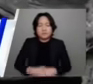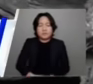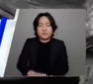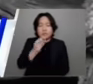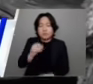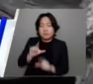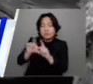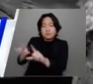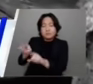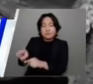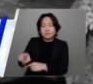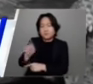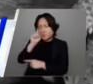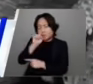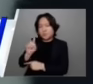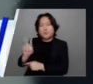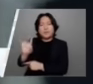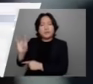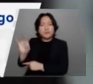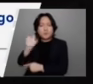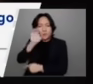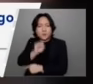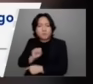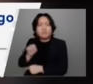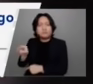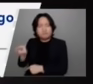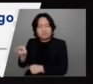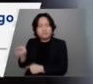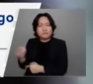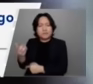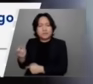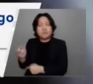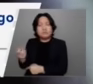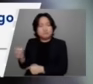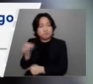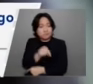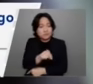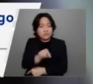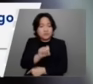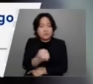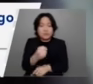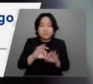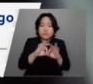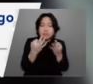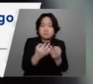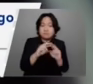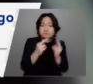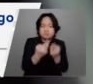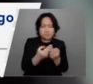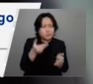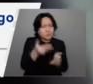biktima at close sa kanyang pamilya. Anong nabuhat mo nito kung papa?